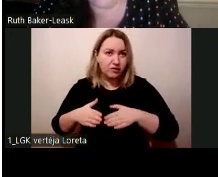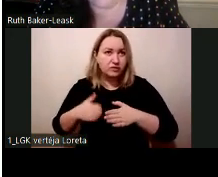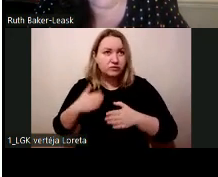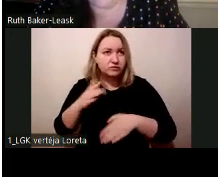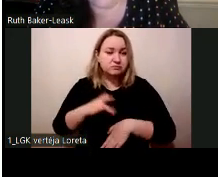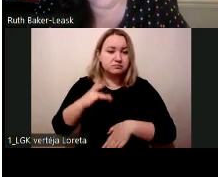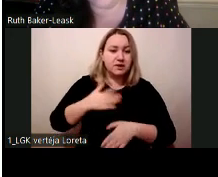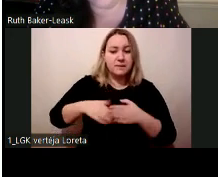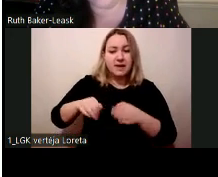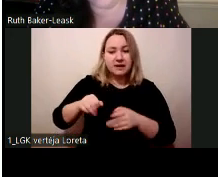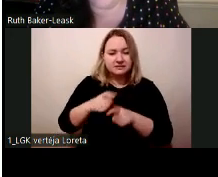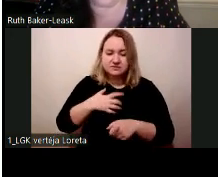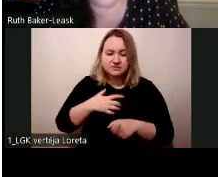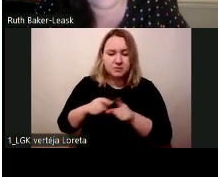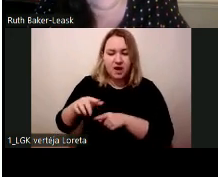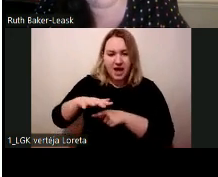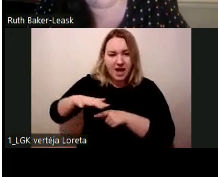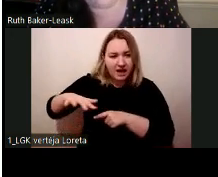labai aktualios.